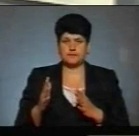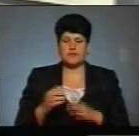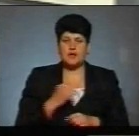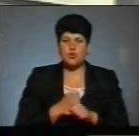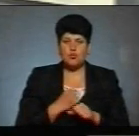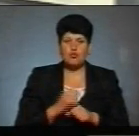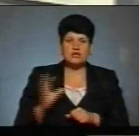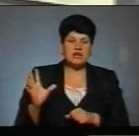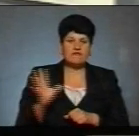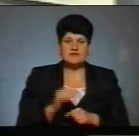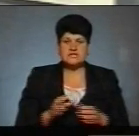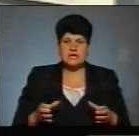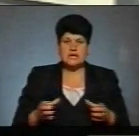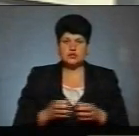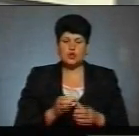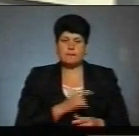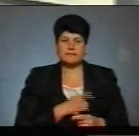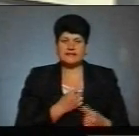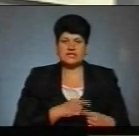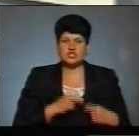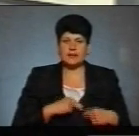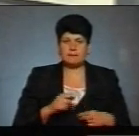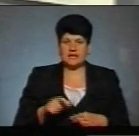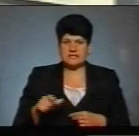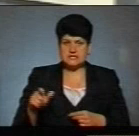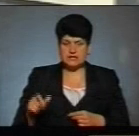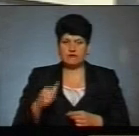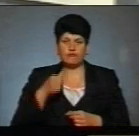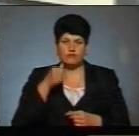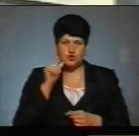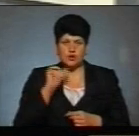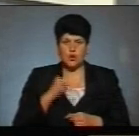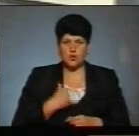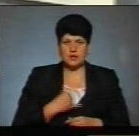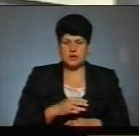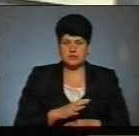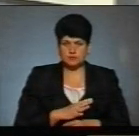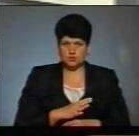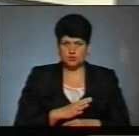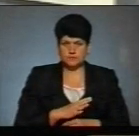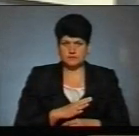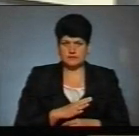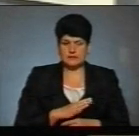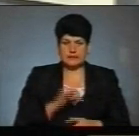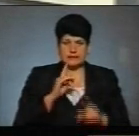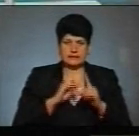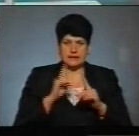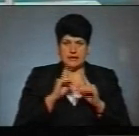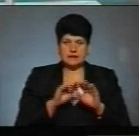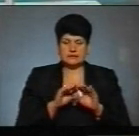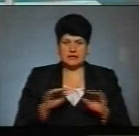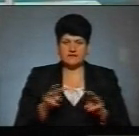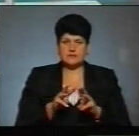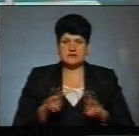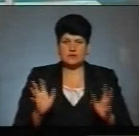Робота всіх разом, медичних працівників, тобто вчора в нас була така нарада на рівні Міністерства